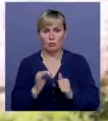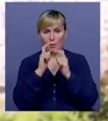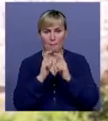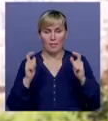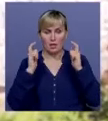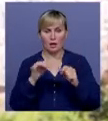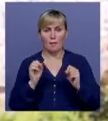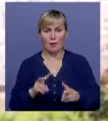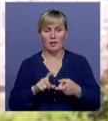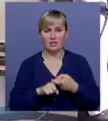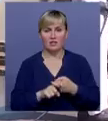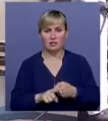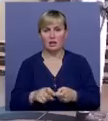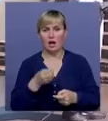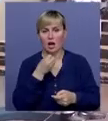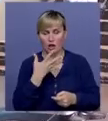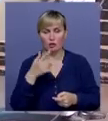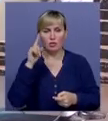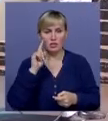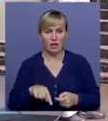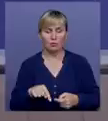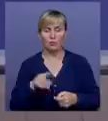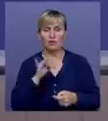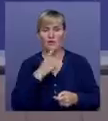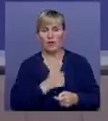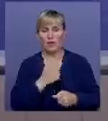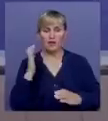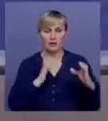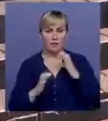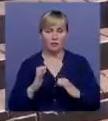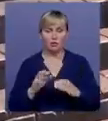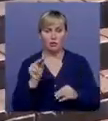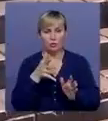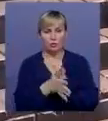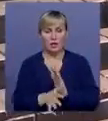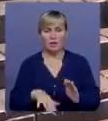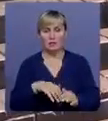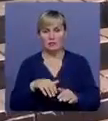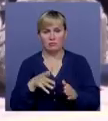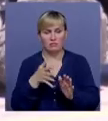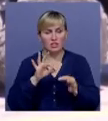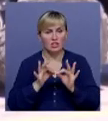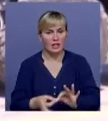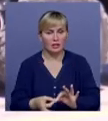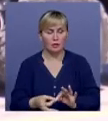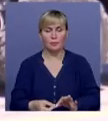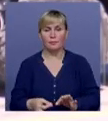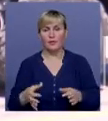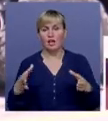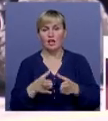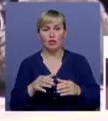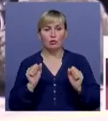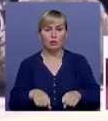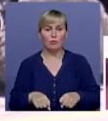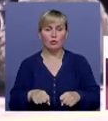Об опасности вируса они хорошо осведомлены. В военных вузах дезинфекцию изучают основательно. Вступление на службу, можно